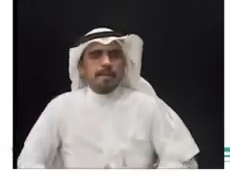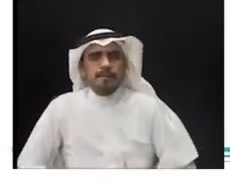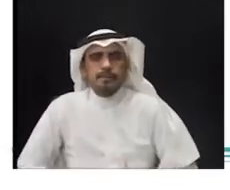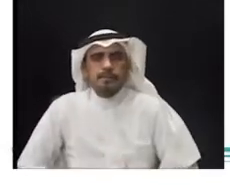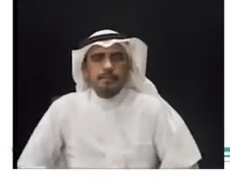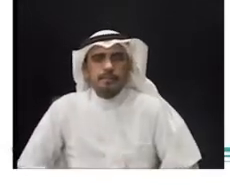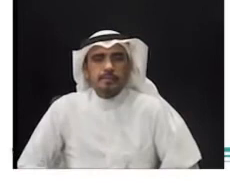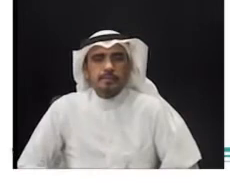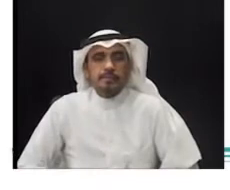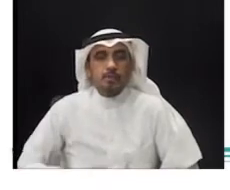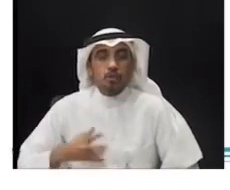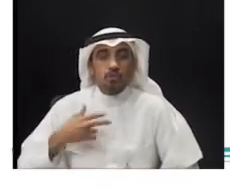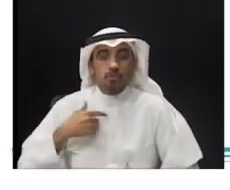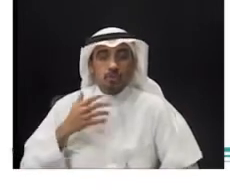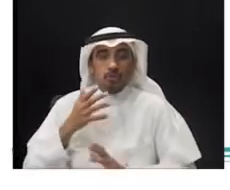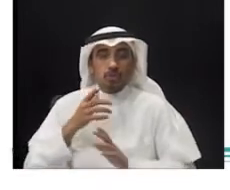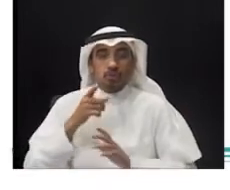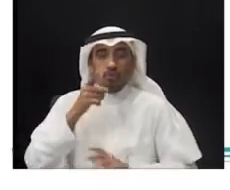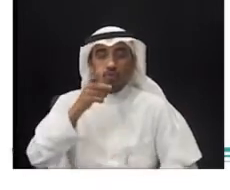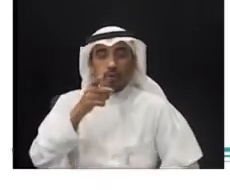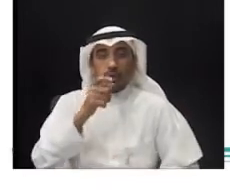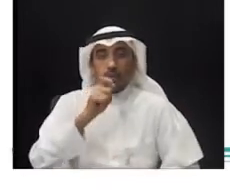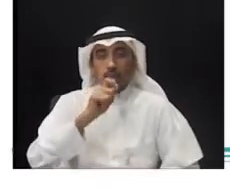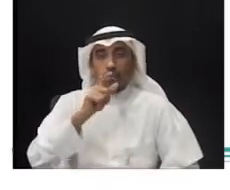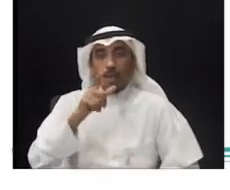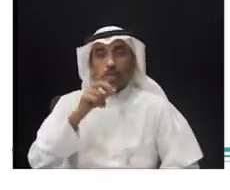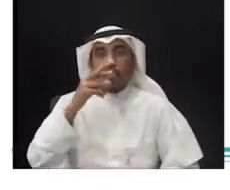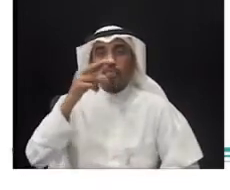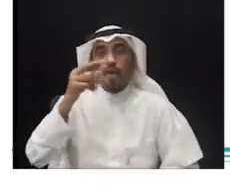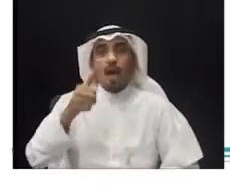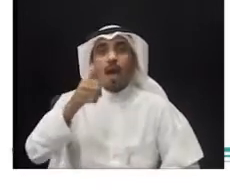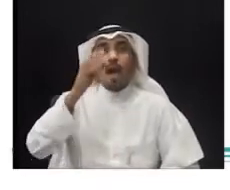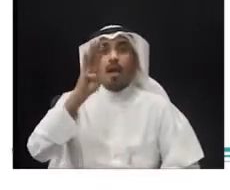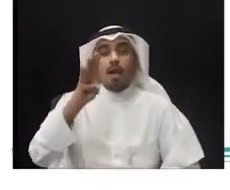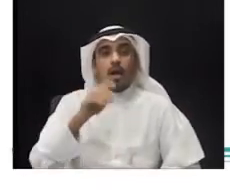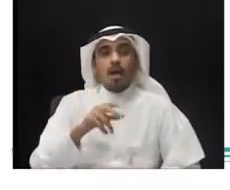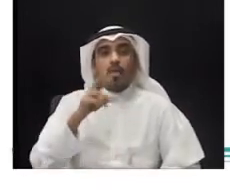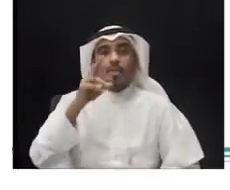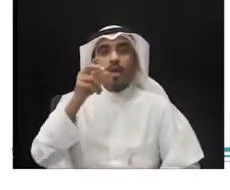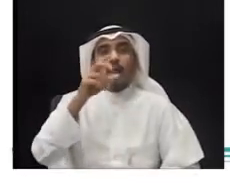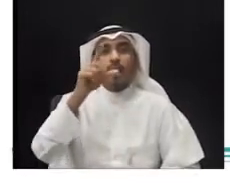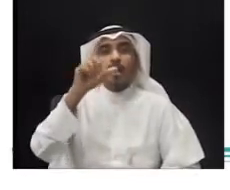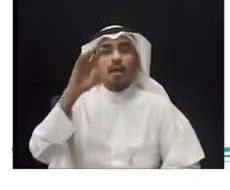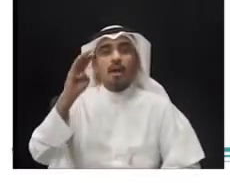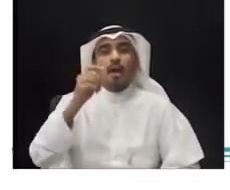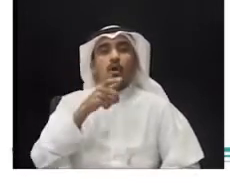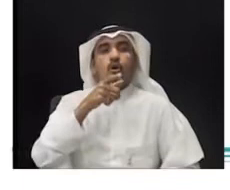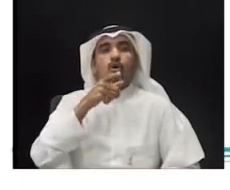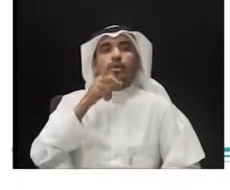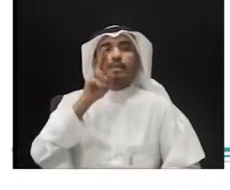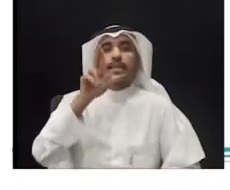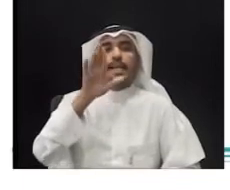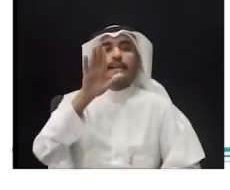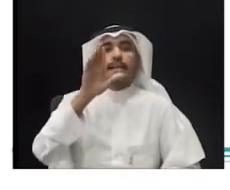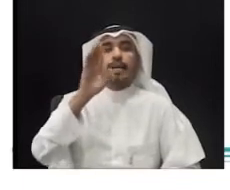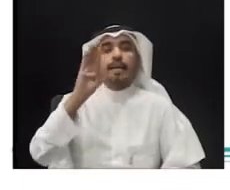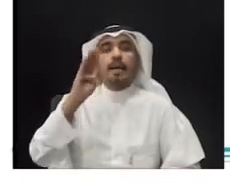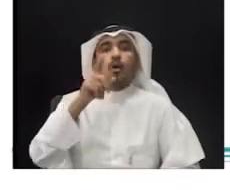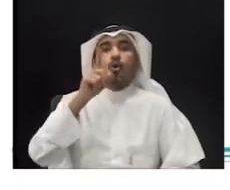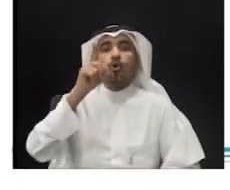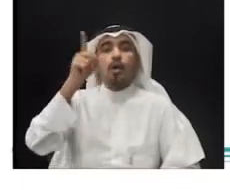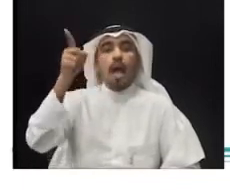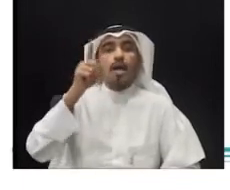للأشياء القريبة. أما أسماء الإشارة للبعيد فهي ذاك وذلك وتلك وأولئك